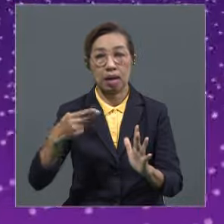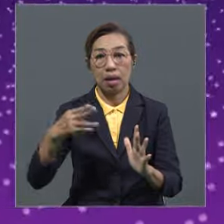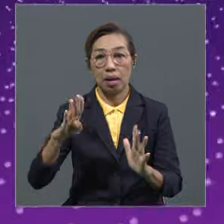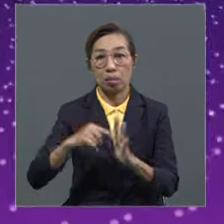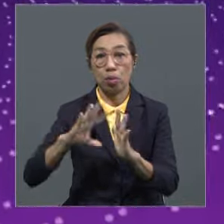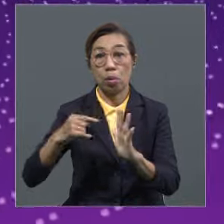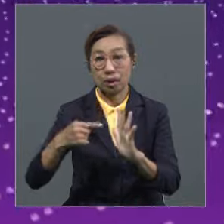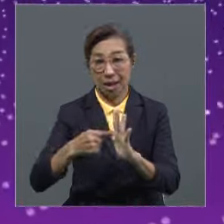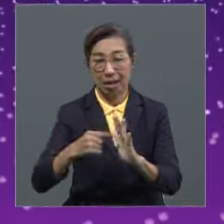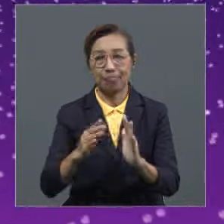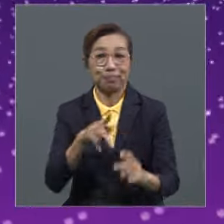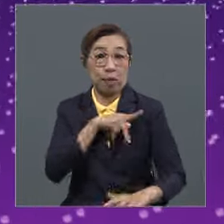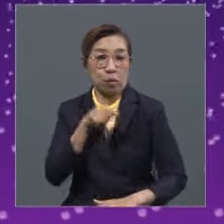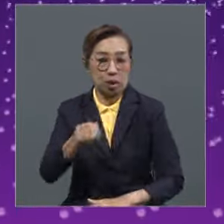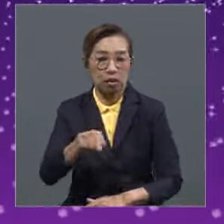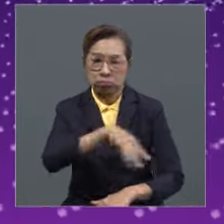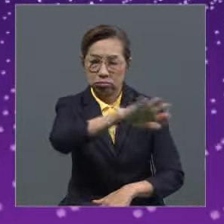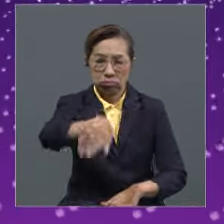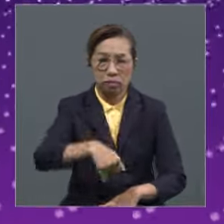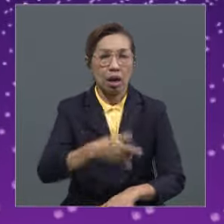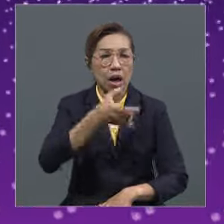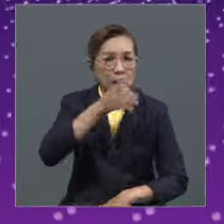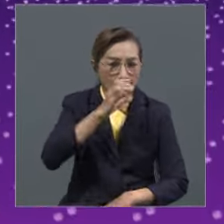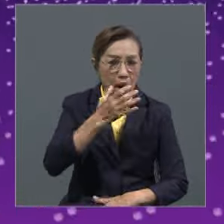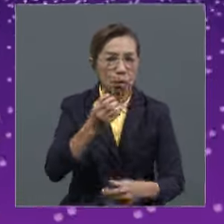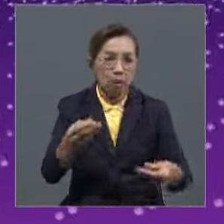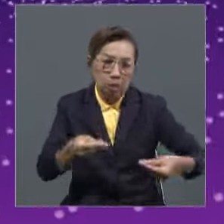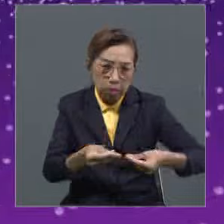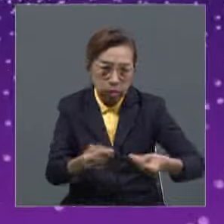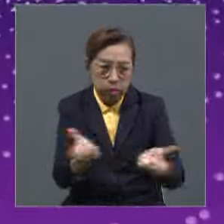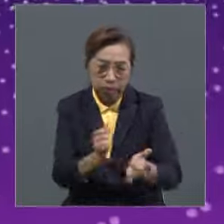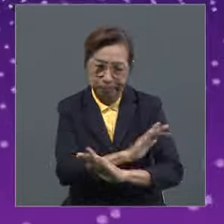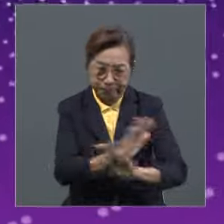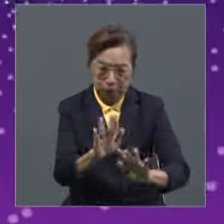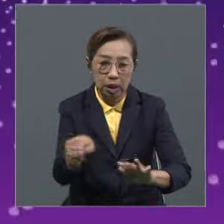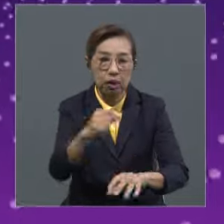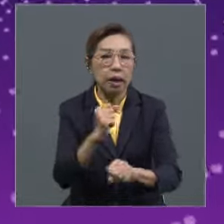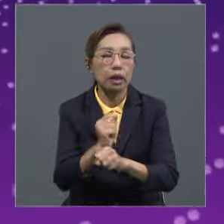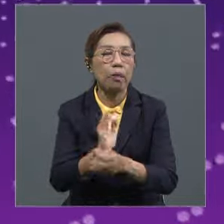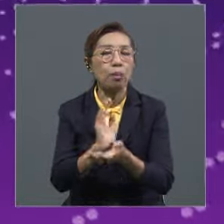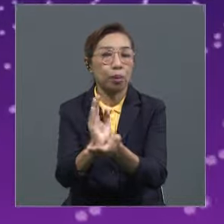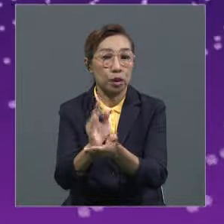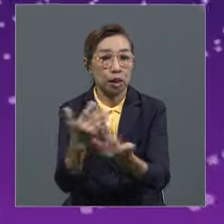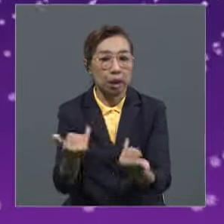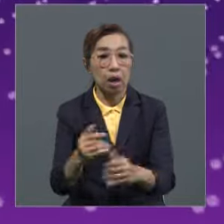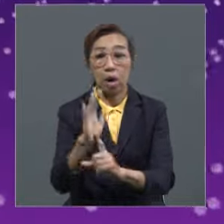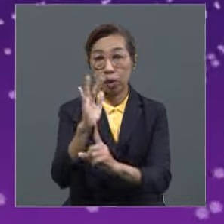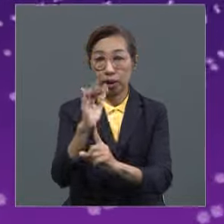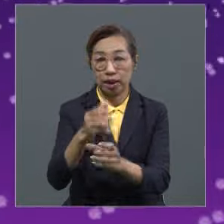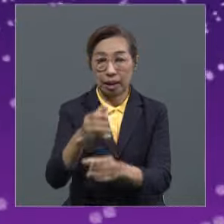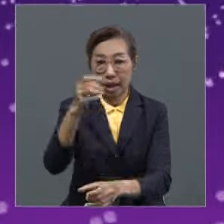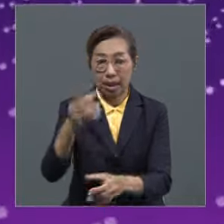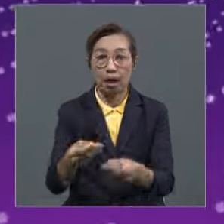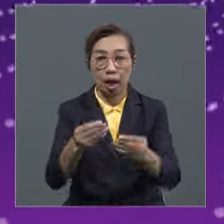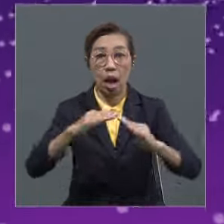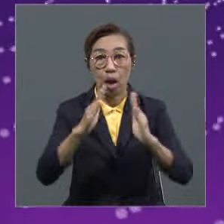เลิกอบายมุขถวายเป็นพุทธบูชาพร้อมกับปล่อยขบวนแห่เทียนพรรษาค่ะเพื่อที่จะนำไปถวายพระอารามหลวงในเขตกรุงเทพมหานค